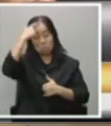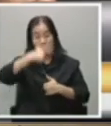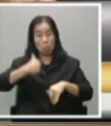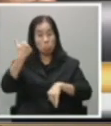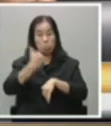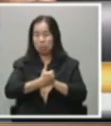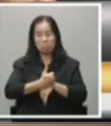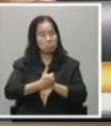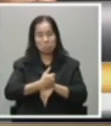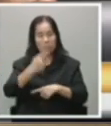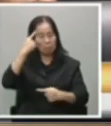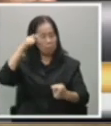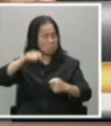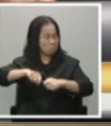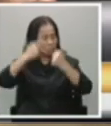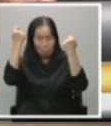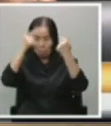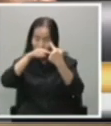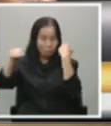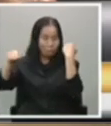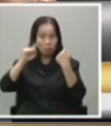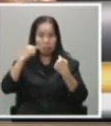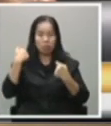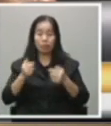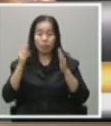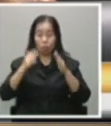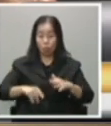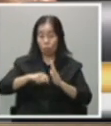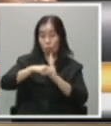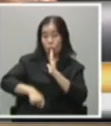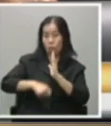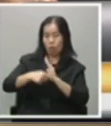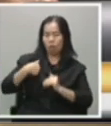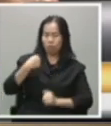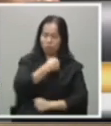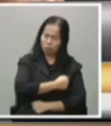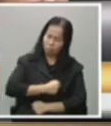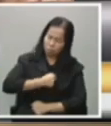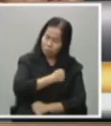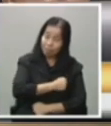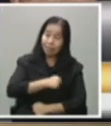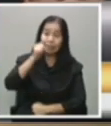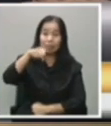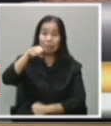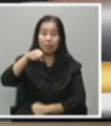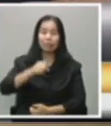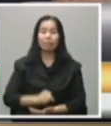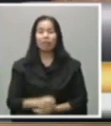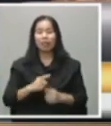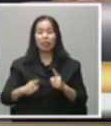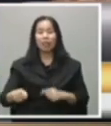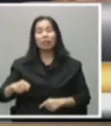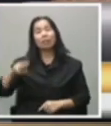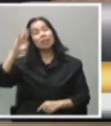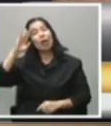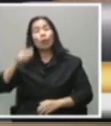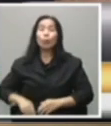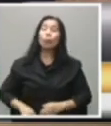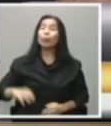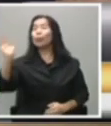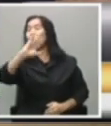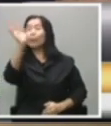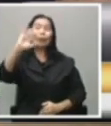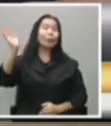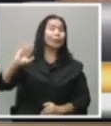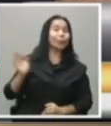สมในขณะที่พี่น้องคนโคราชนี่เขาเศร้าโศกเสียใจกับเดินทำท่าทางโบกไม้โบก